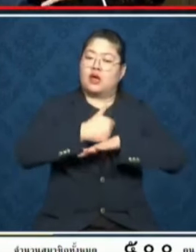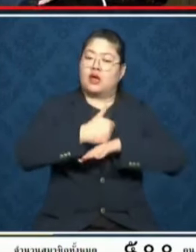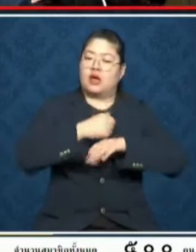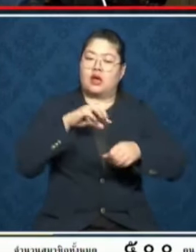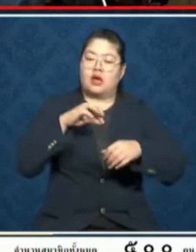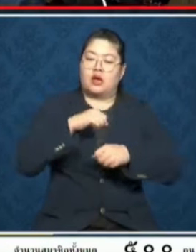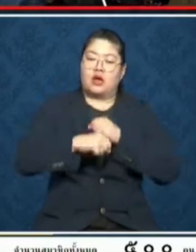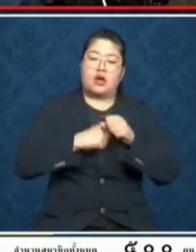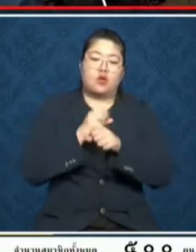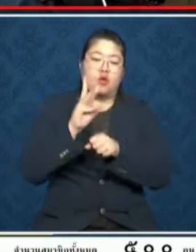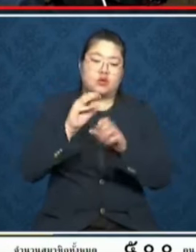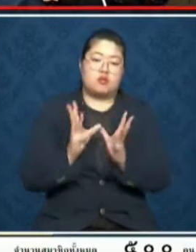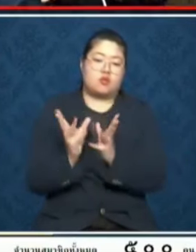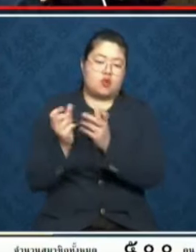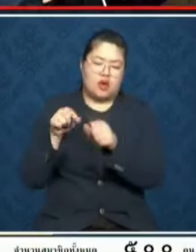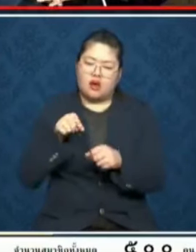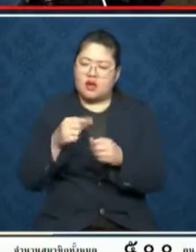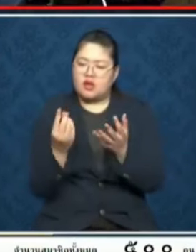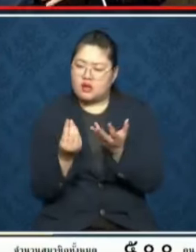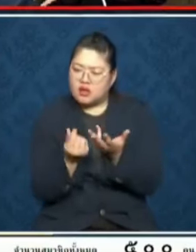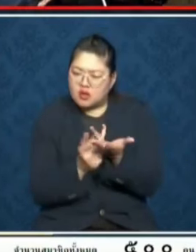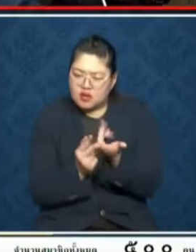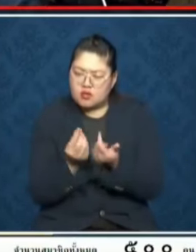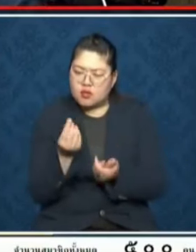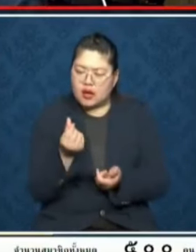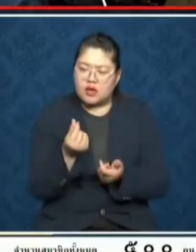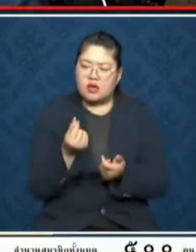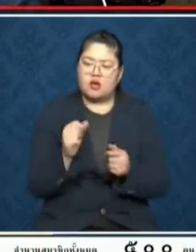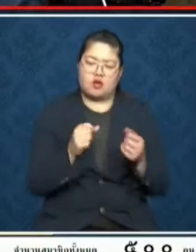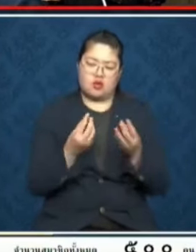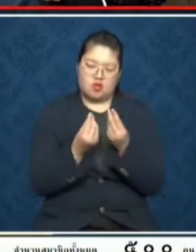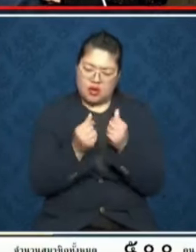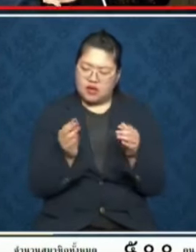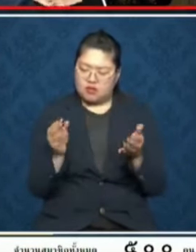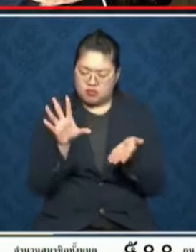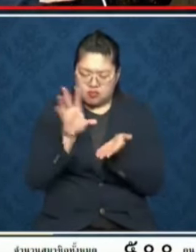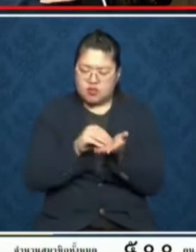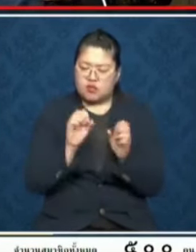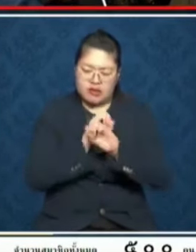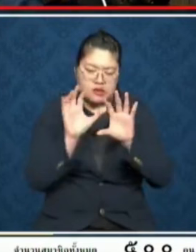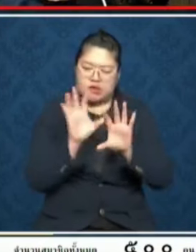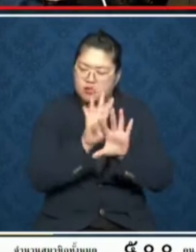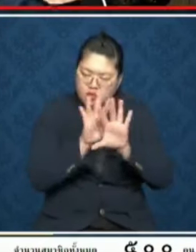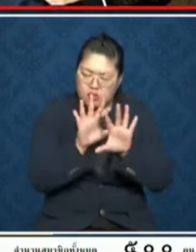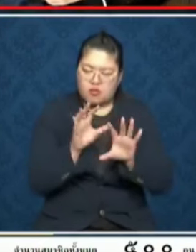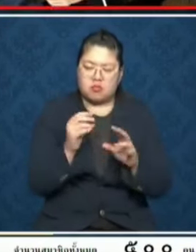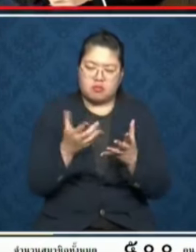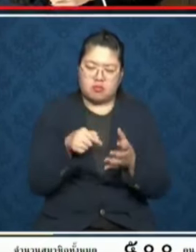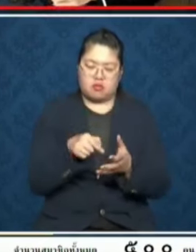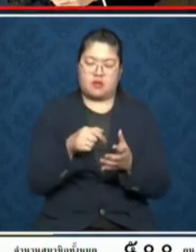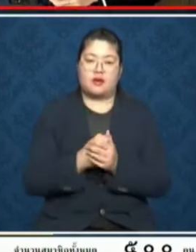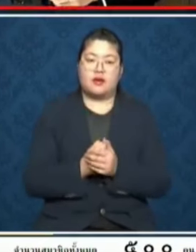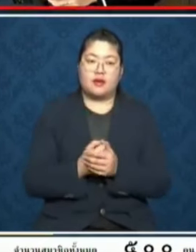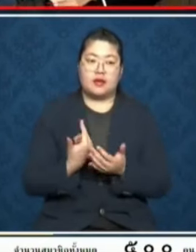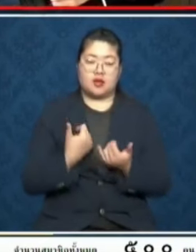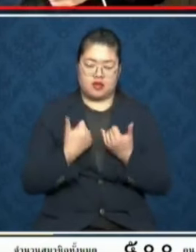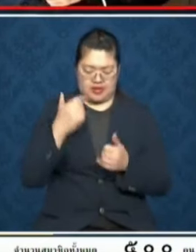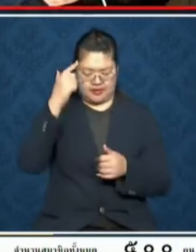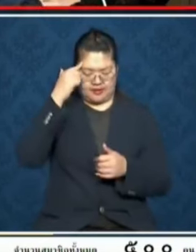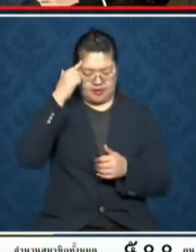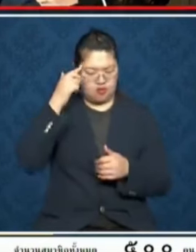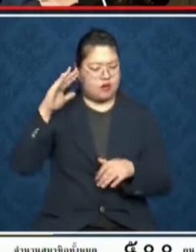ร่แต่ก็ไม่มีตัวเลขที่เป็นรูปธรรมชัดเจนและไม่เคยปรากฏนะคะดังนั้นดิฉันจะอนุมานว่าตอนนี้เรามีนายทห